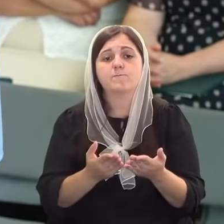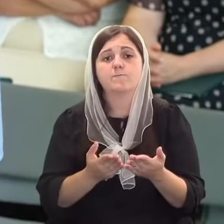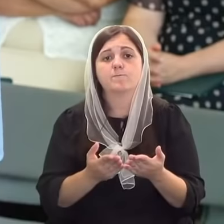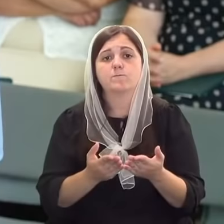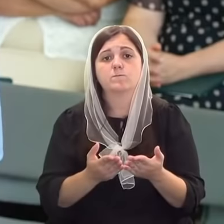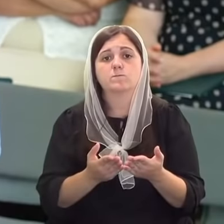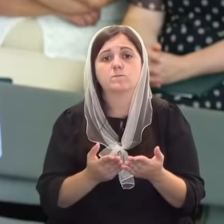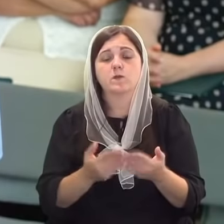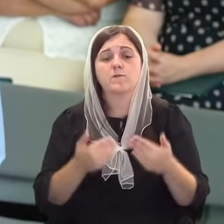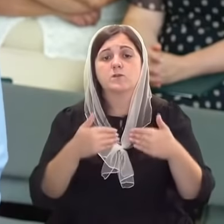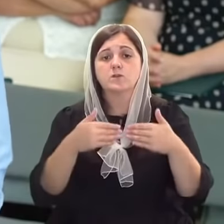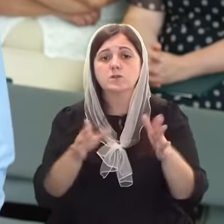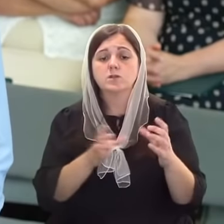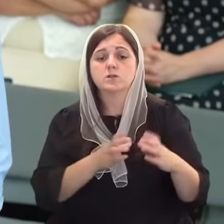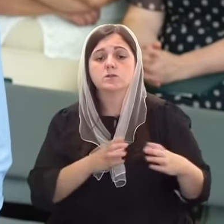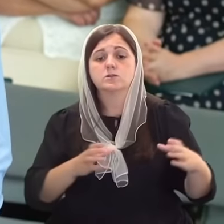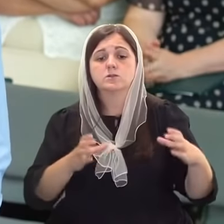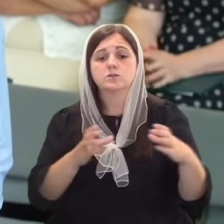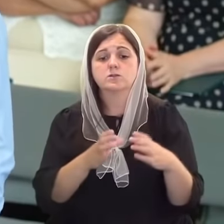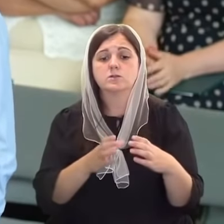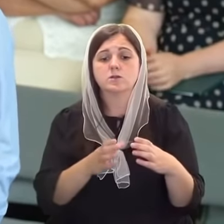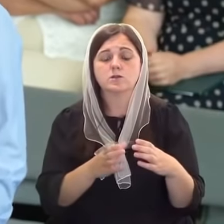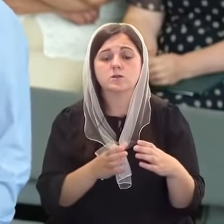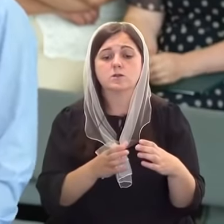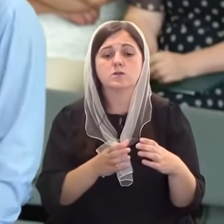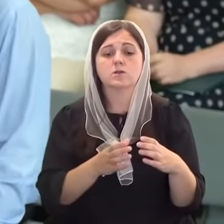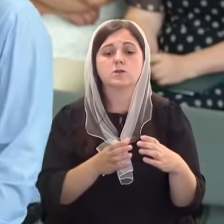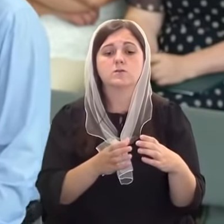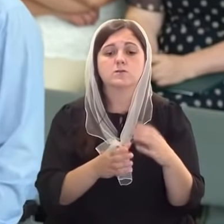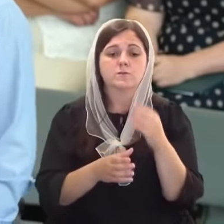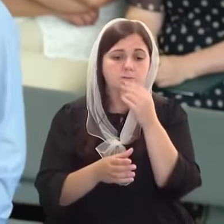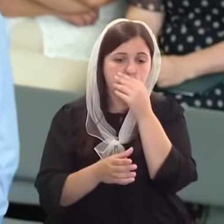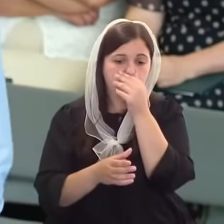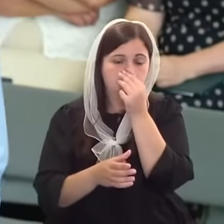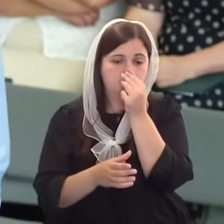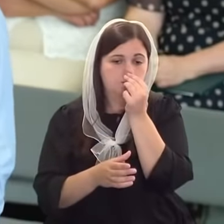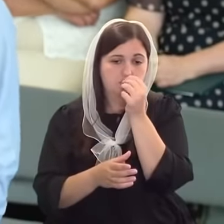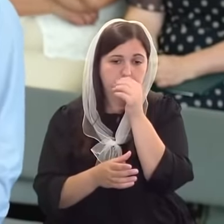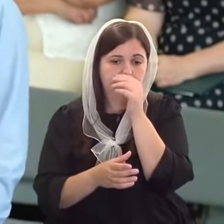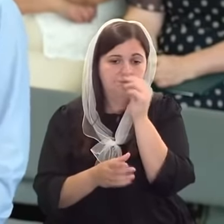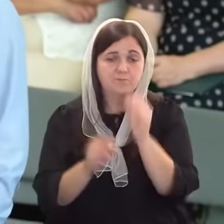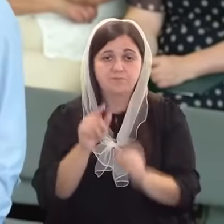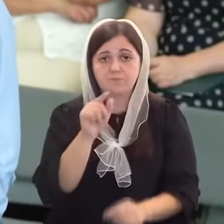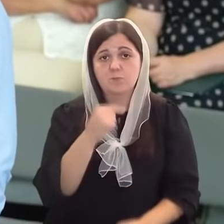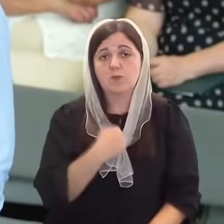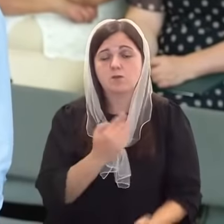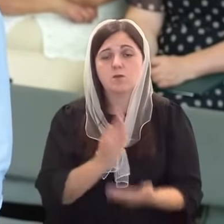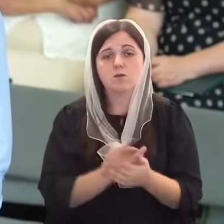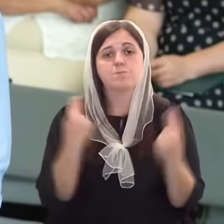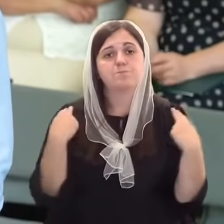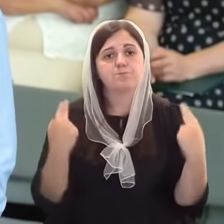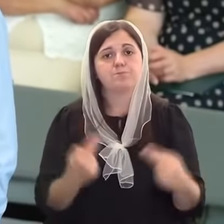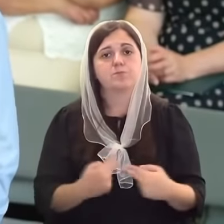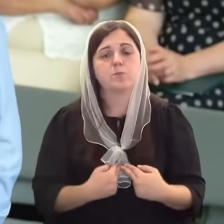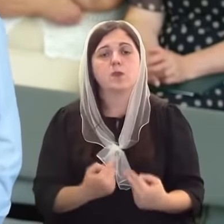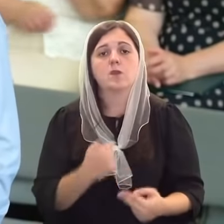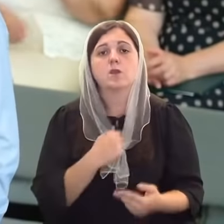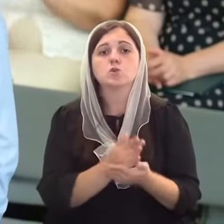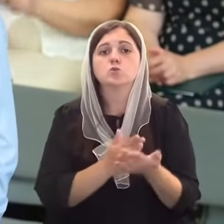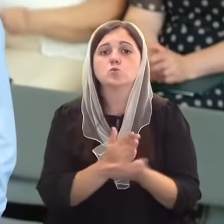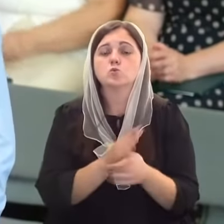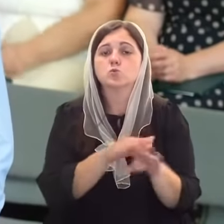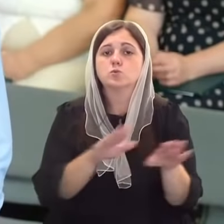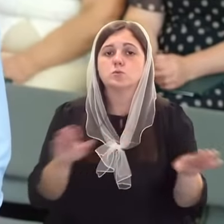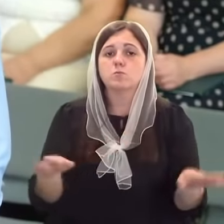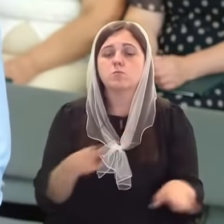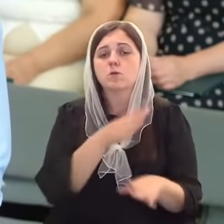селе Благовещен, когда не было даже православной церкви. Я несу там служение пресвитера. Я служу детям